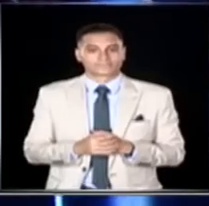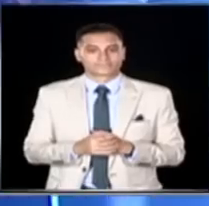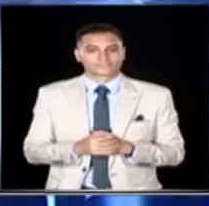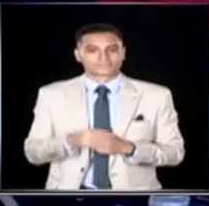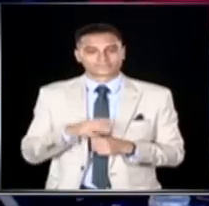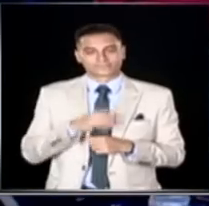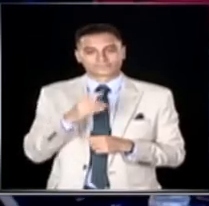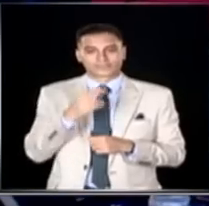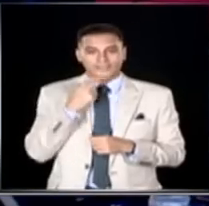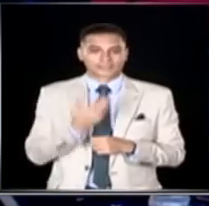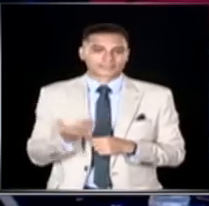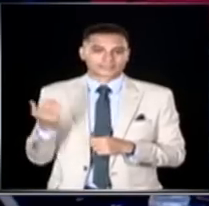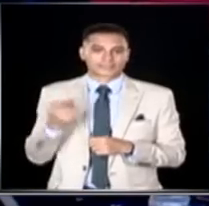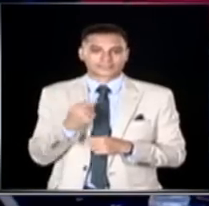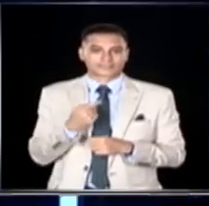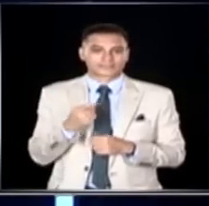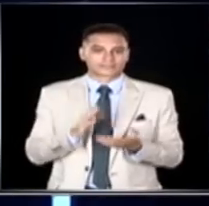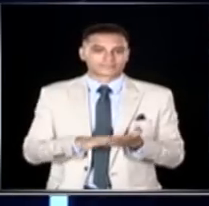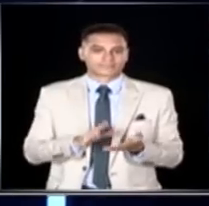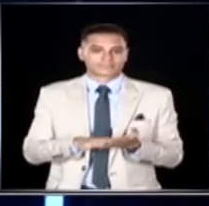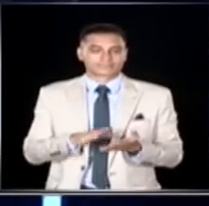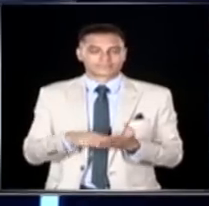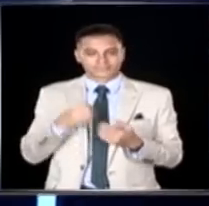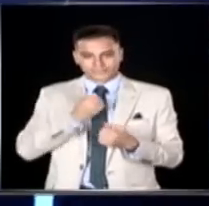أرضك يا مريم، أرضك.